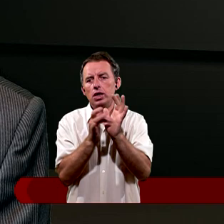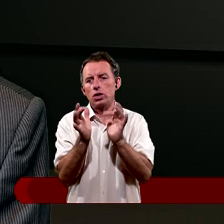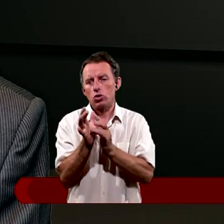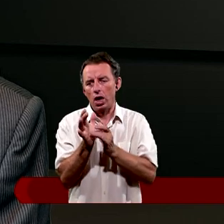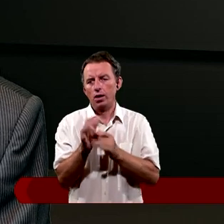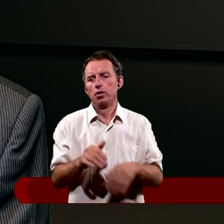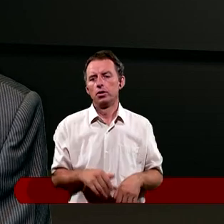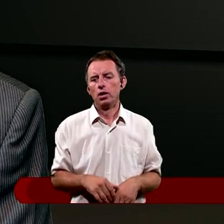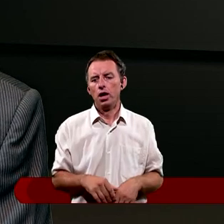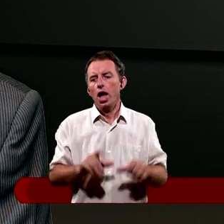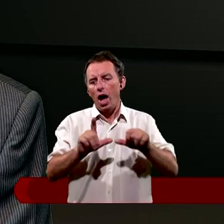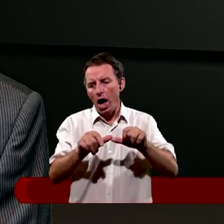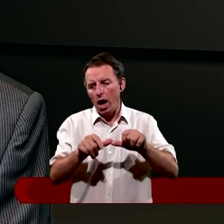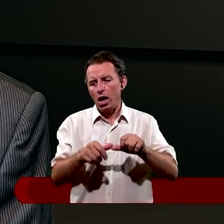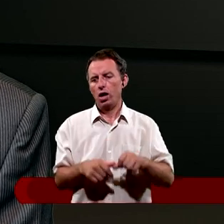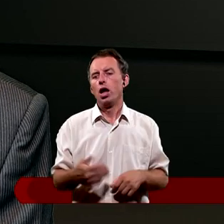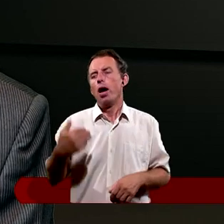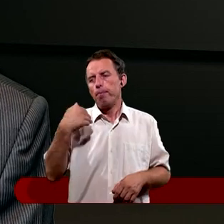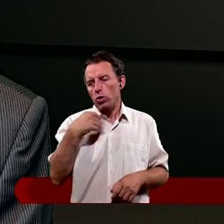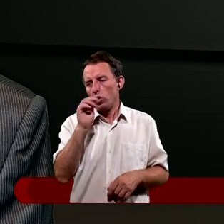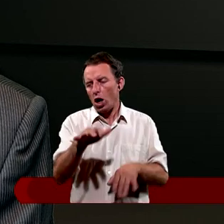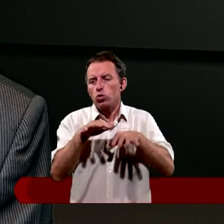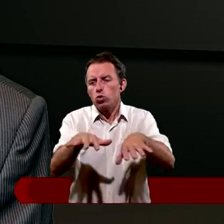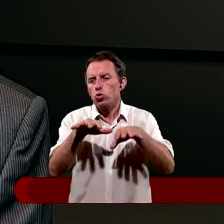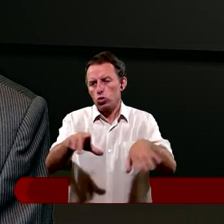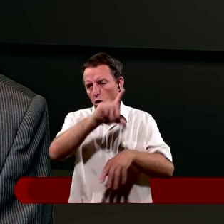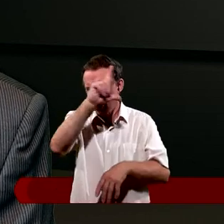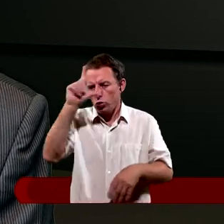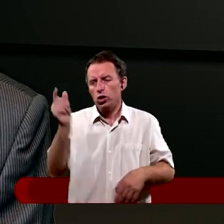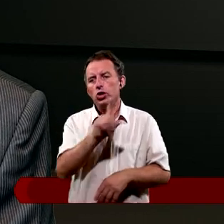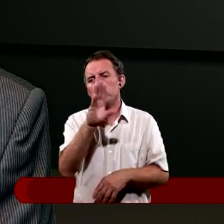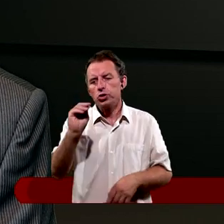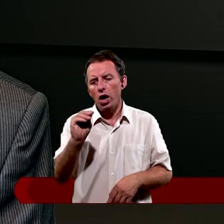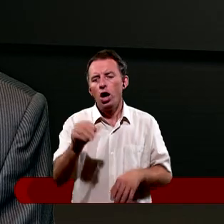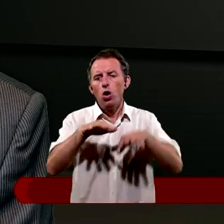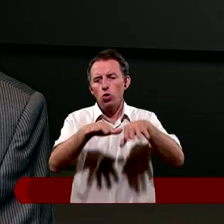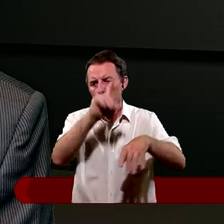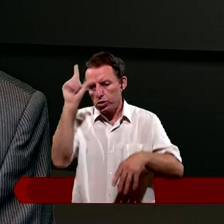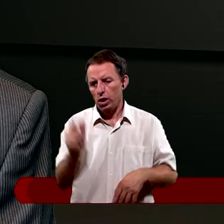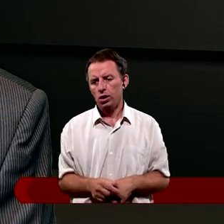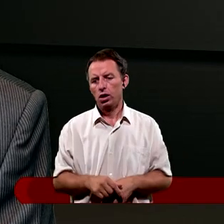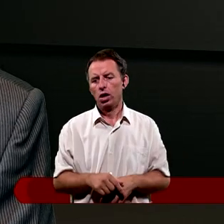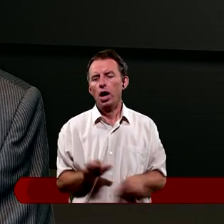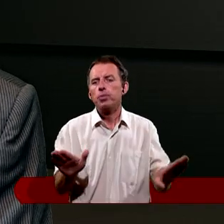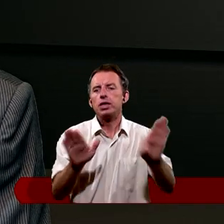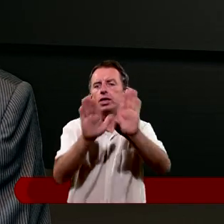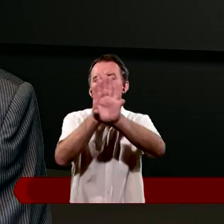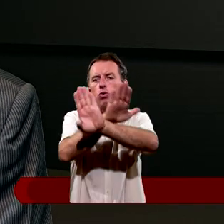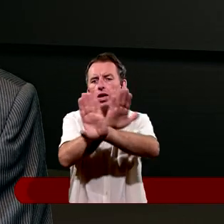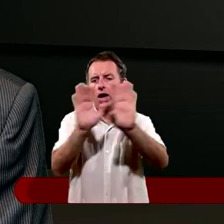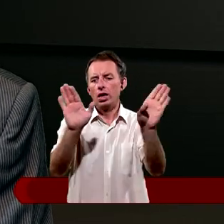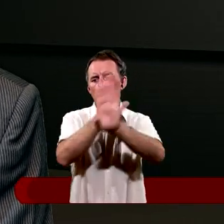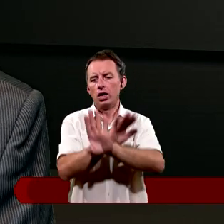Jezusa. Ale było tak dużo ludzi, że ludzie